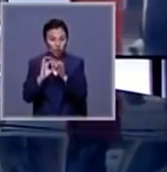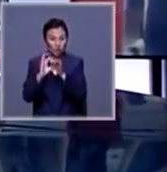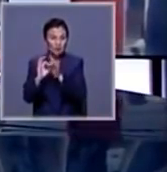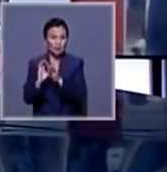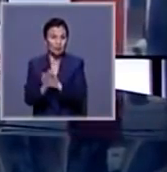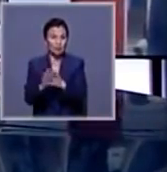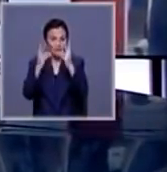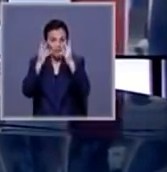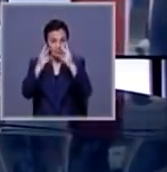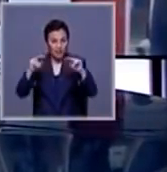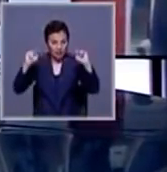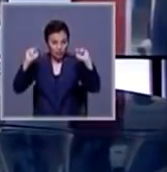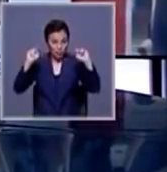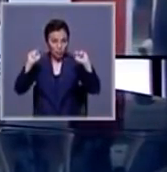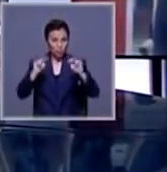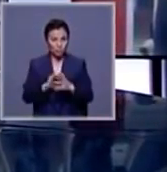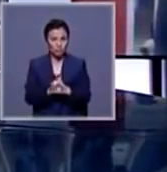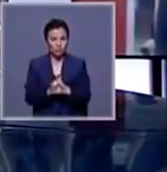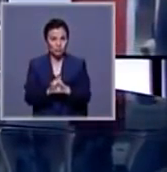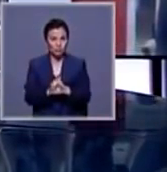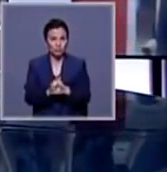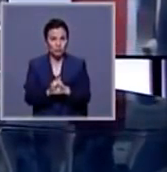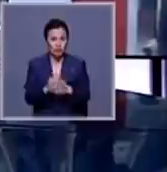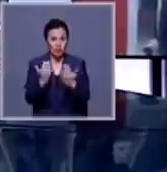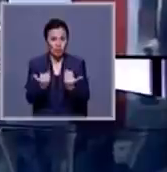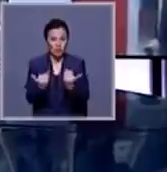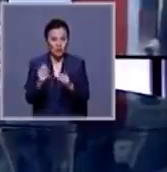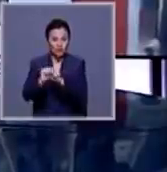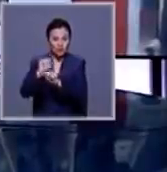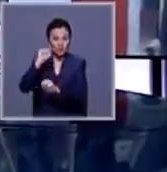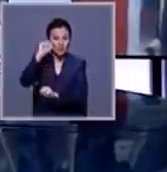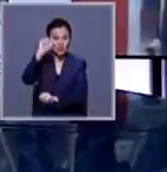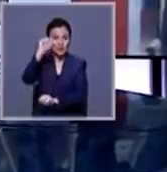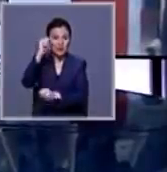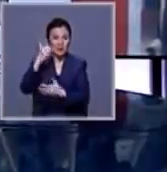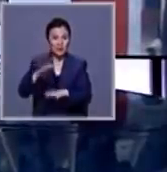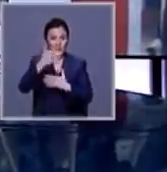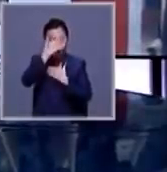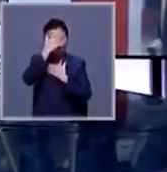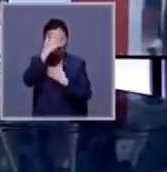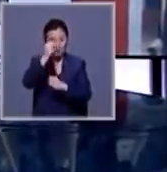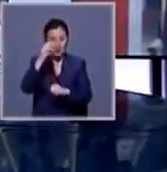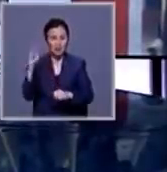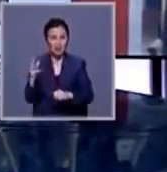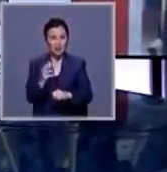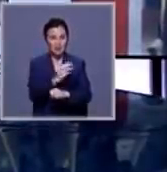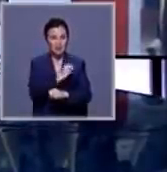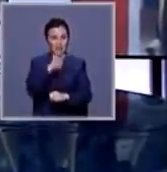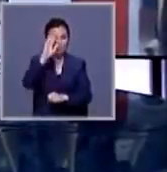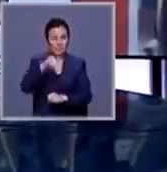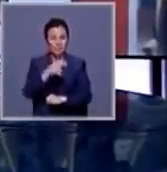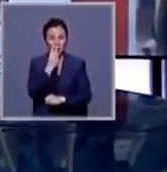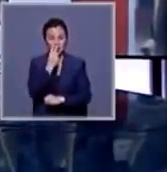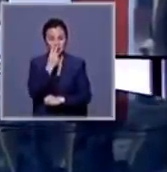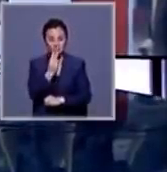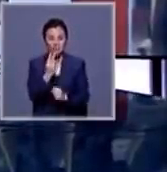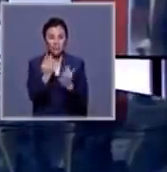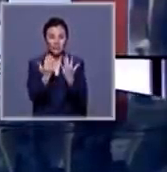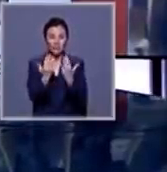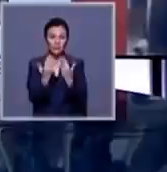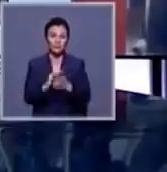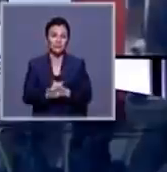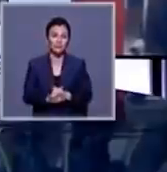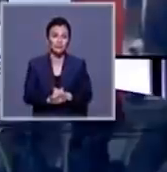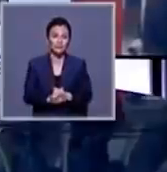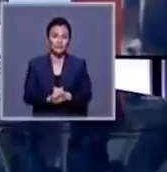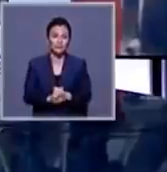เนื่องกับนายกรัฐมนตรีเหมือนกันนะคะหลังจากที่วันนี้ประกาศออกมาแล้วนะสนใจการเมืองสักครู่กลับมาติดตามในใบต